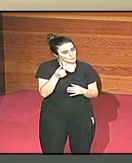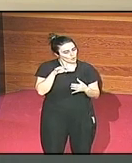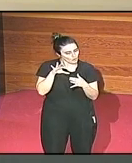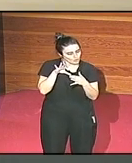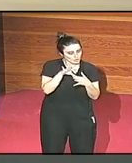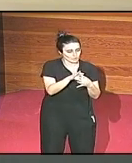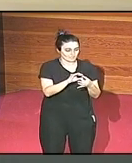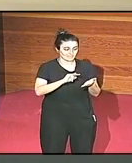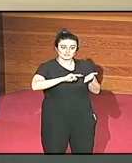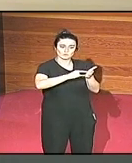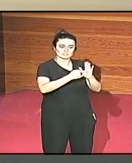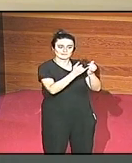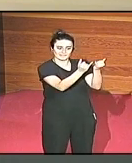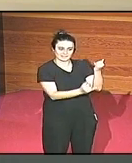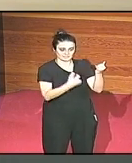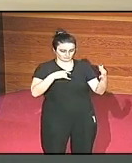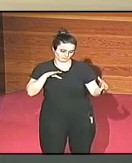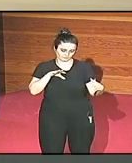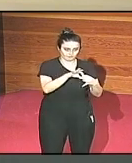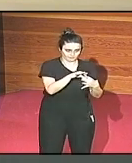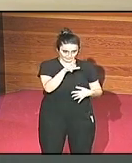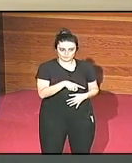sistemaren beraren krisiari, ez? Eta nik uste dut,